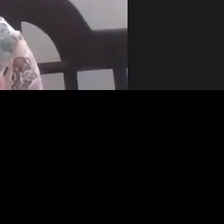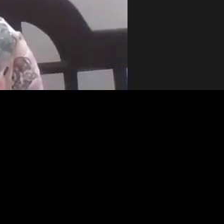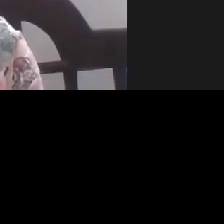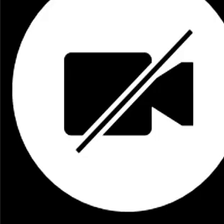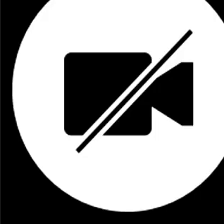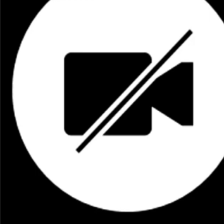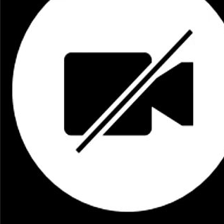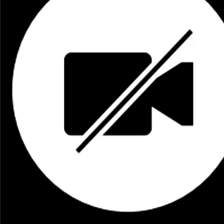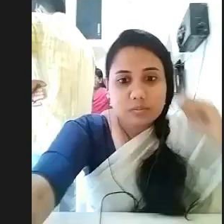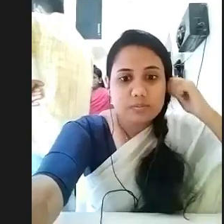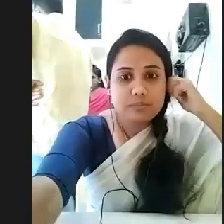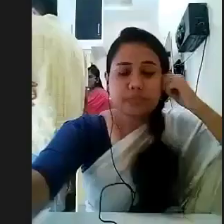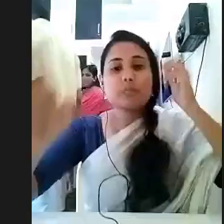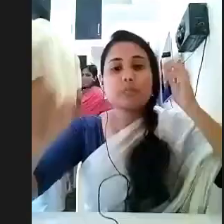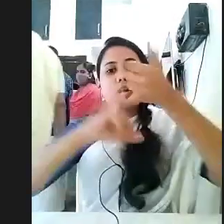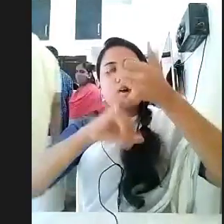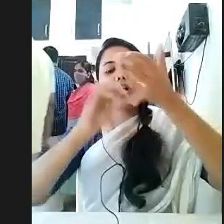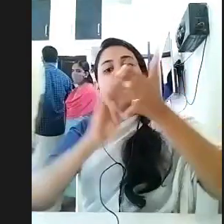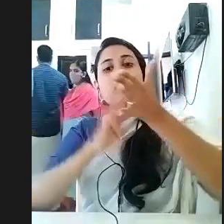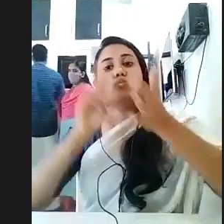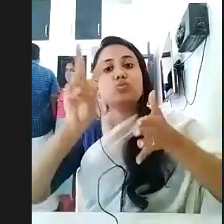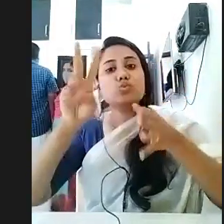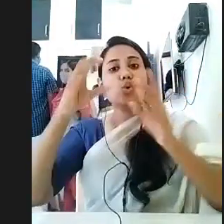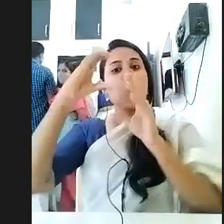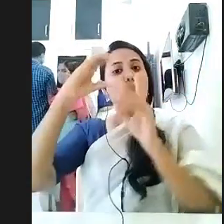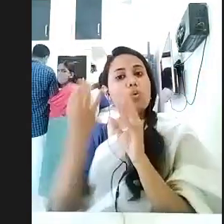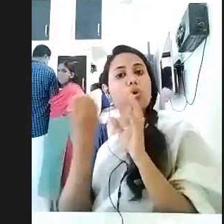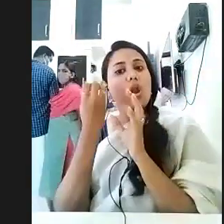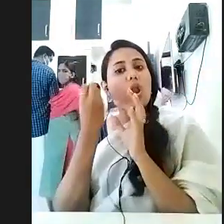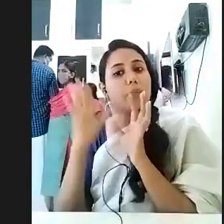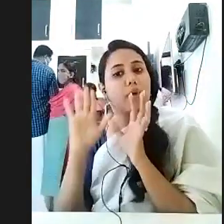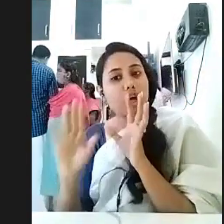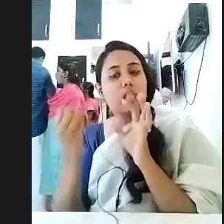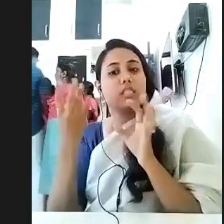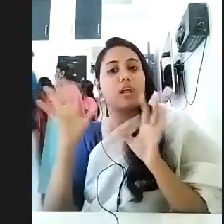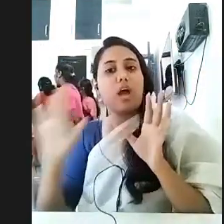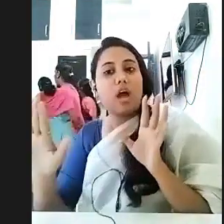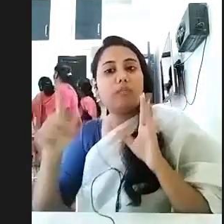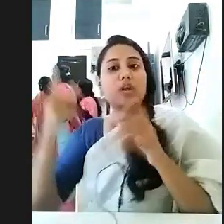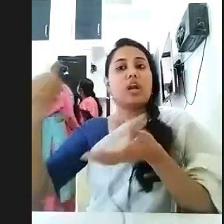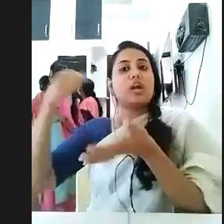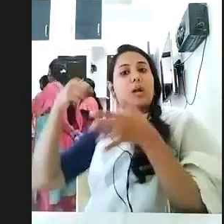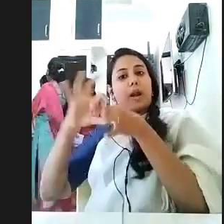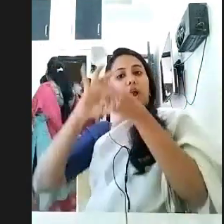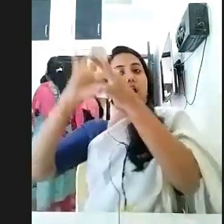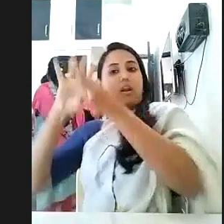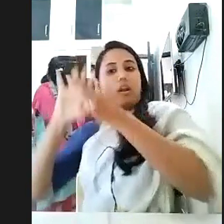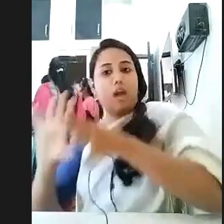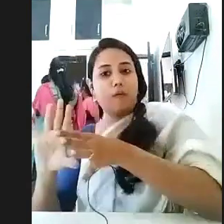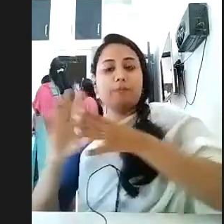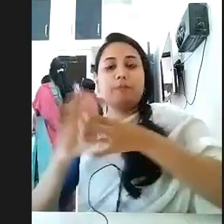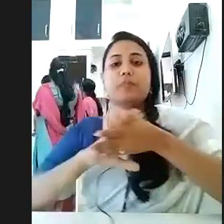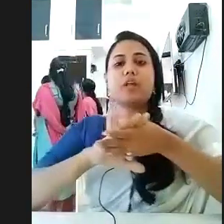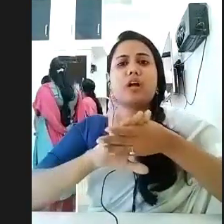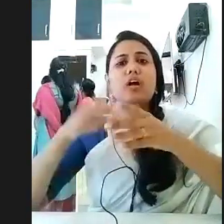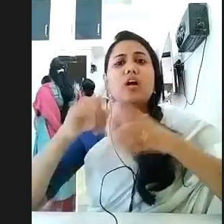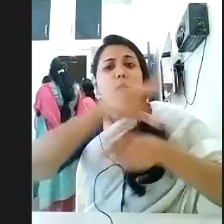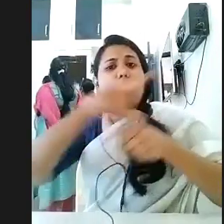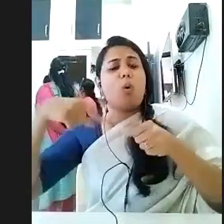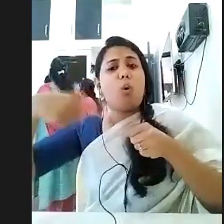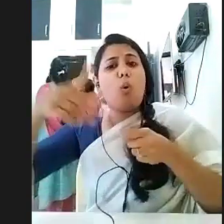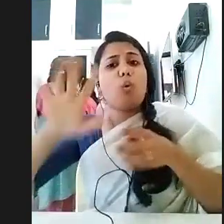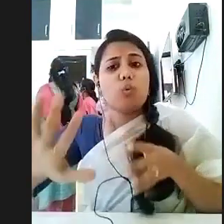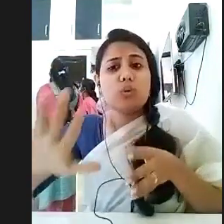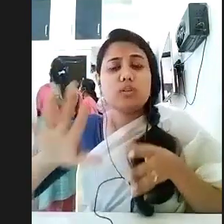നമ്പർ എത്രയുണ്ടോ അതിനനുസരിച്ചിട്ടായിരിക്കും ഒരു കുട്ടിയുടെ കഴിവും കാര്യങ്ങളും ഡിപ്പെൻഡ് ആയിട്ട് വരുന്നത്. ബട്ട് നോട്ട് ഓൾവേസ്, ഇറ്റ് ഈസ്